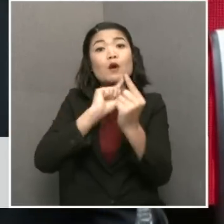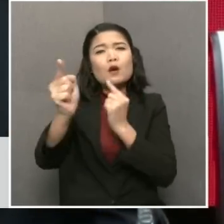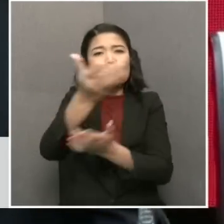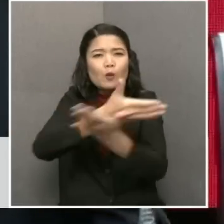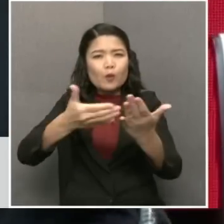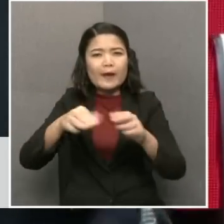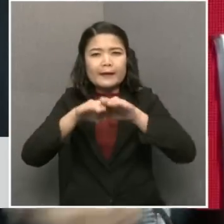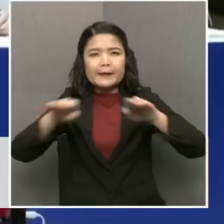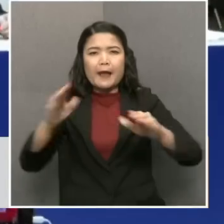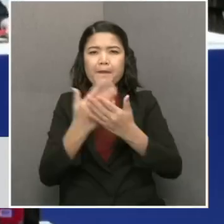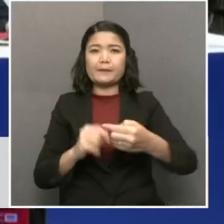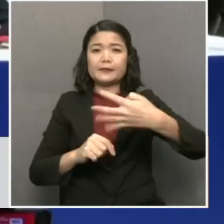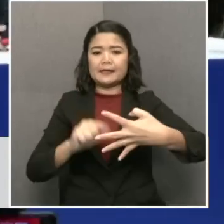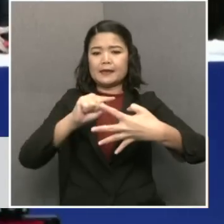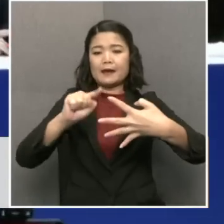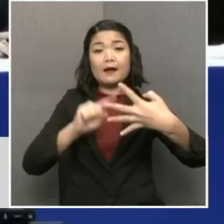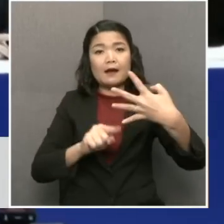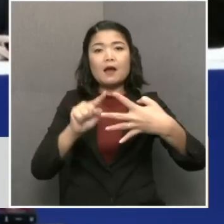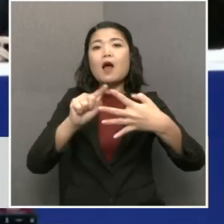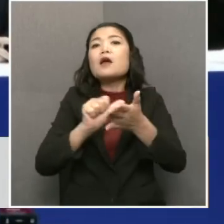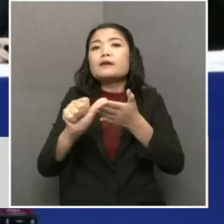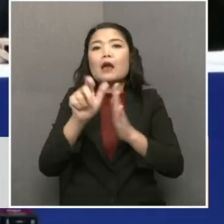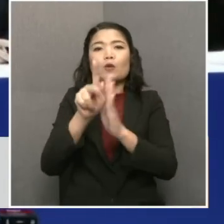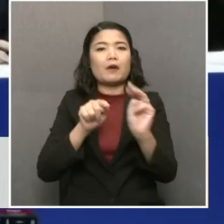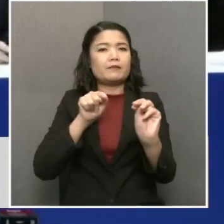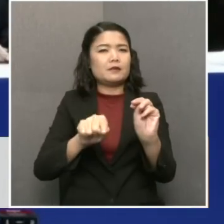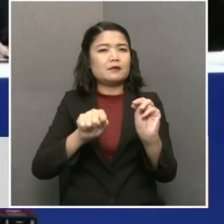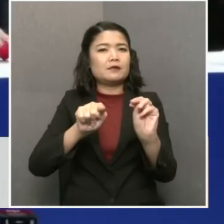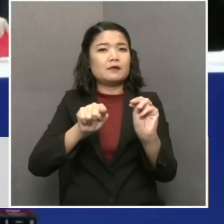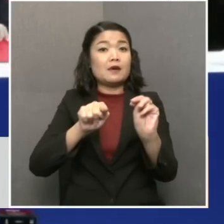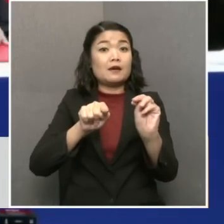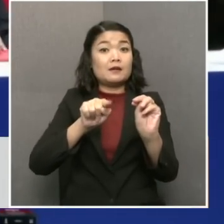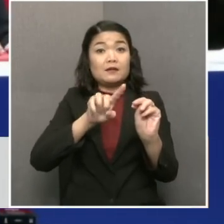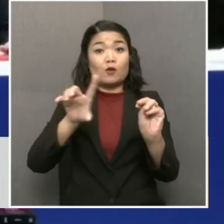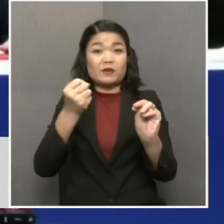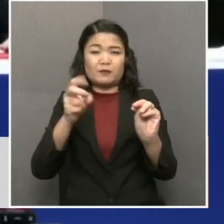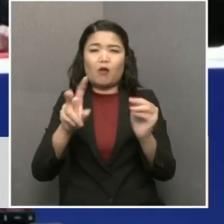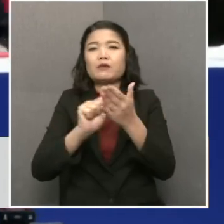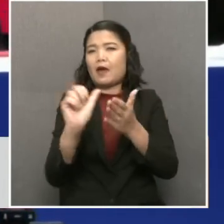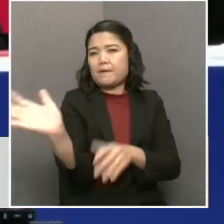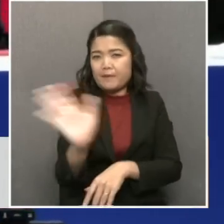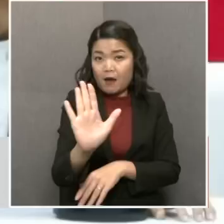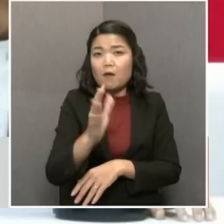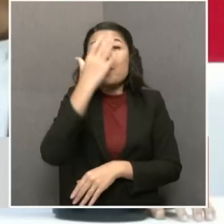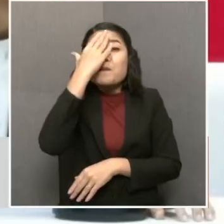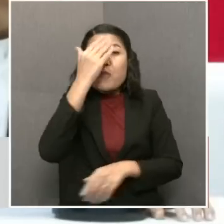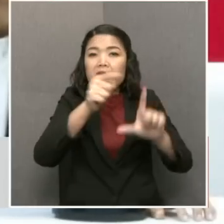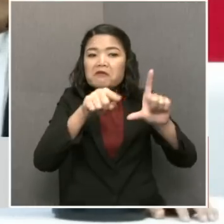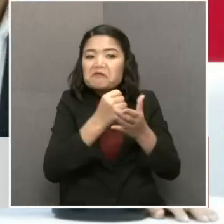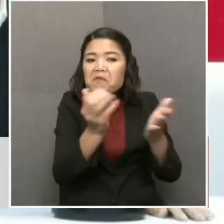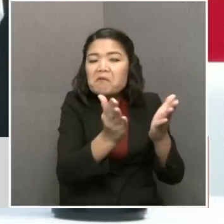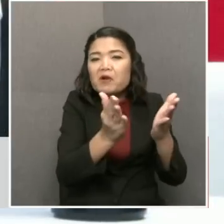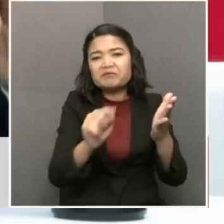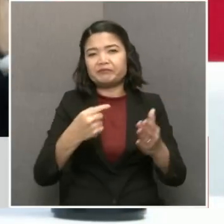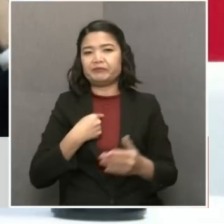4เงื่อนไขหนึ่งในนั้นก็คือการไม่แก้มาตรา112ที่พรรคก้าวไกลกำลังขับเคลื่อนเพราะไม่ตรงกับจุดยืนของ